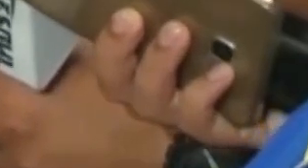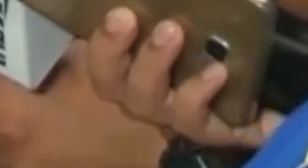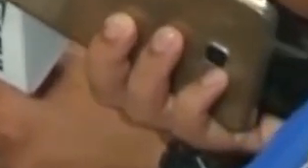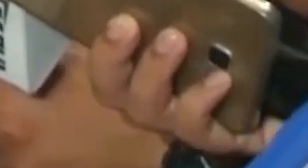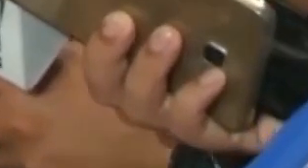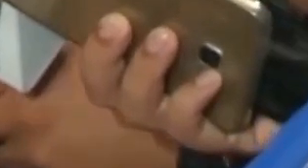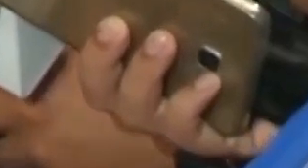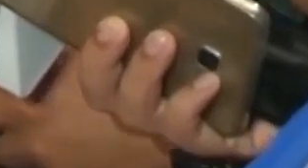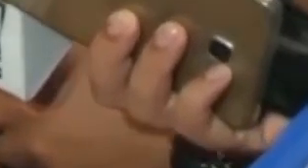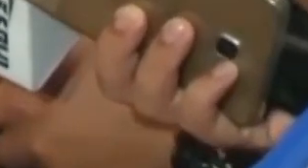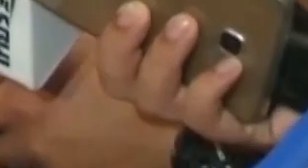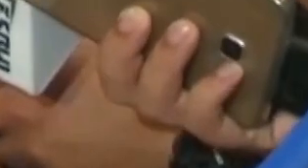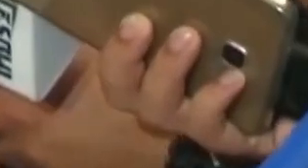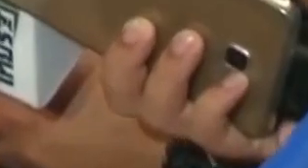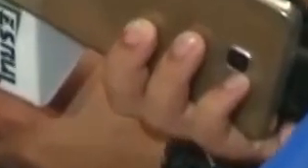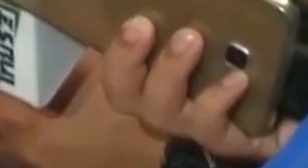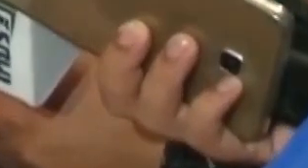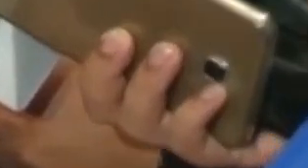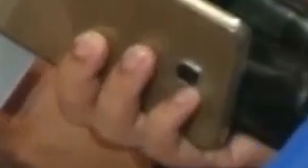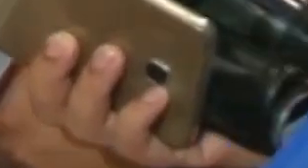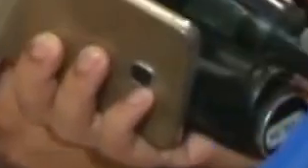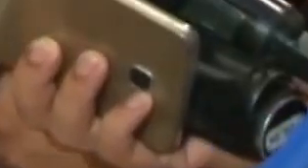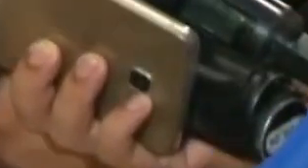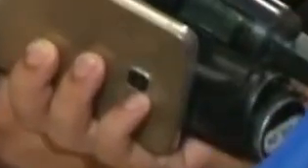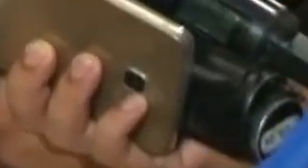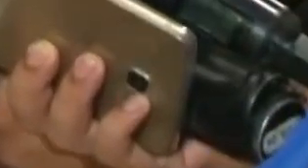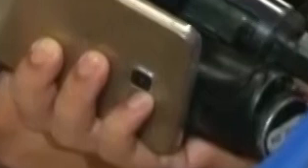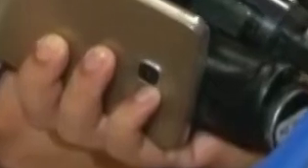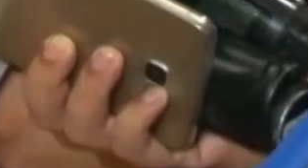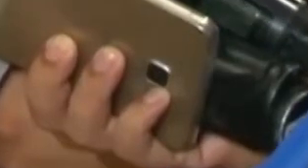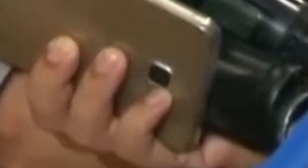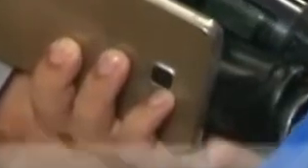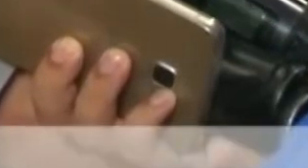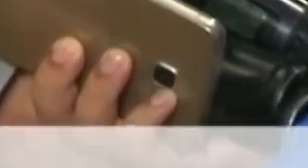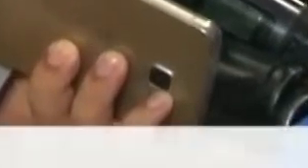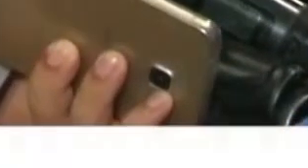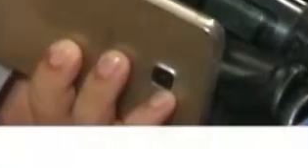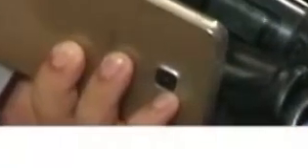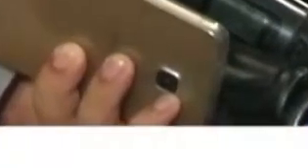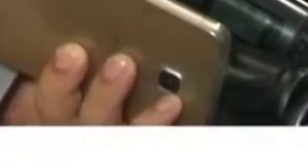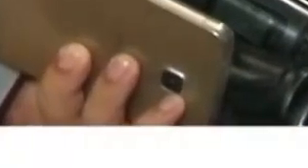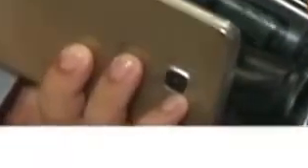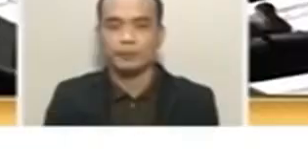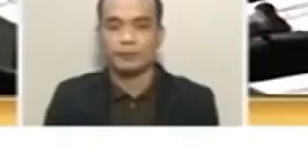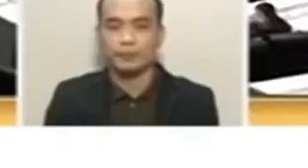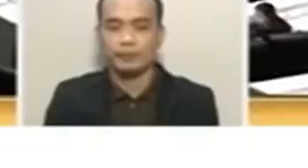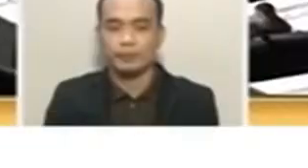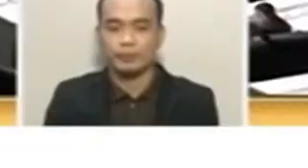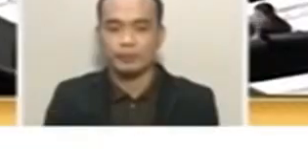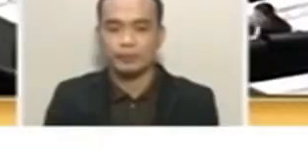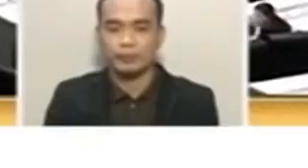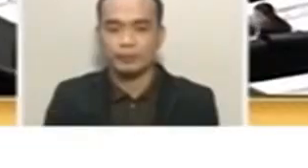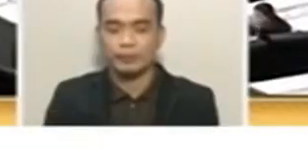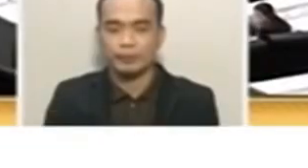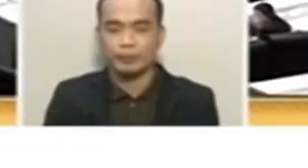เองเขาก็บอกว่าเขาไม่กลัวเรื่องของเสียงปริ่มน้ำนะคะเพราะว่าอาจารย์วิษณุก็เผยเรื่องของข้อกฎหมายมา บอกว่ารัฐม